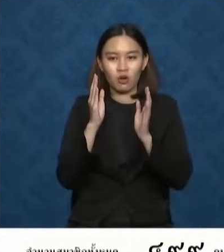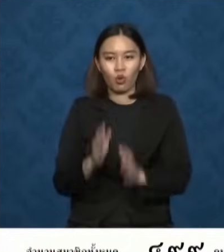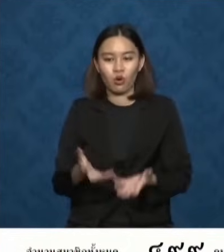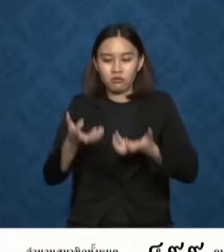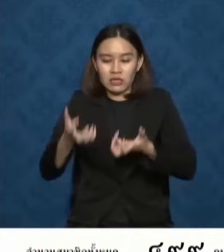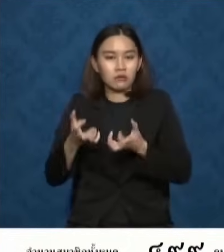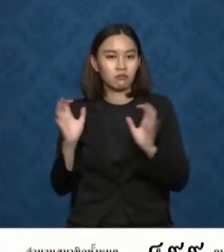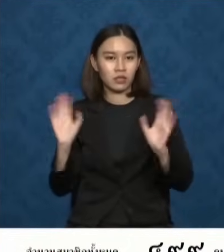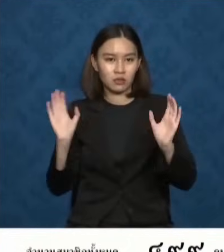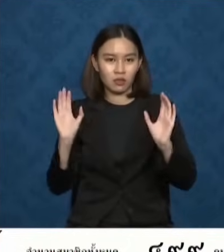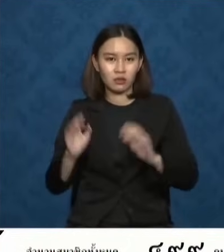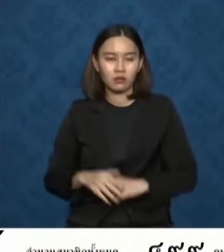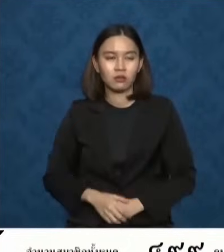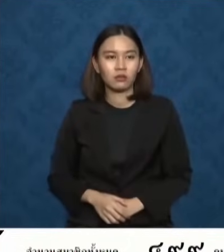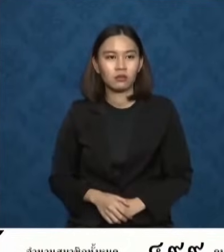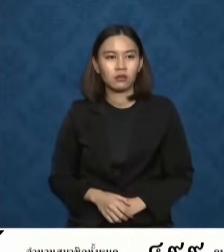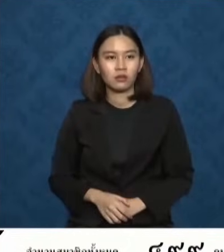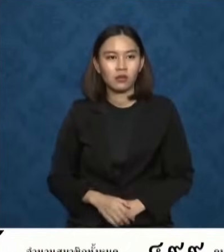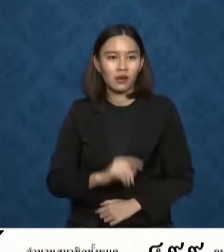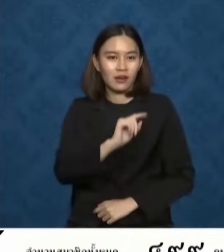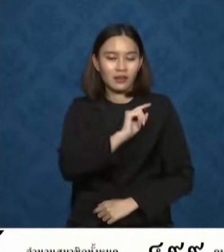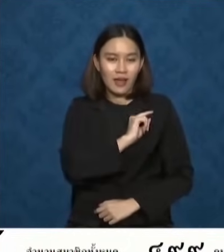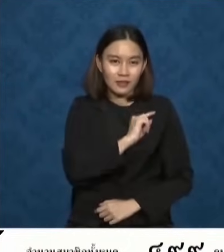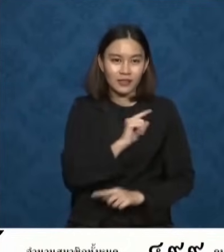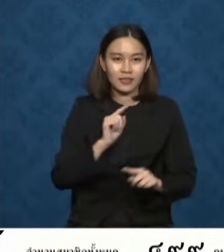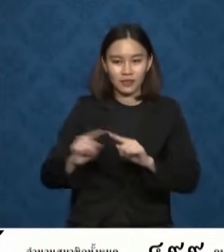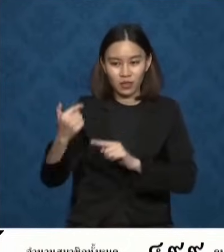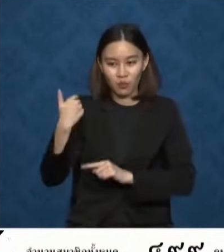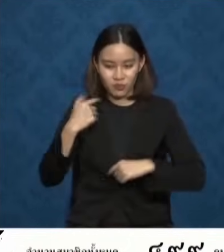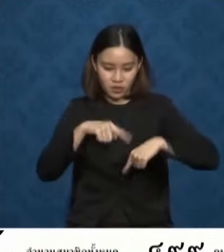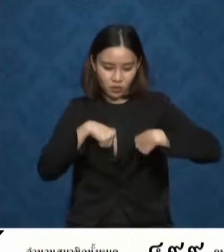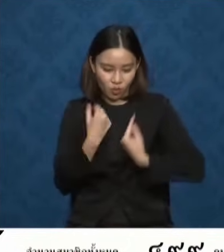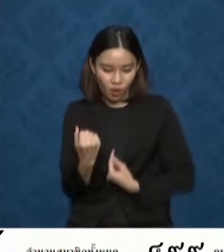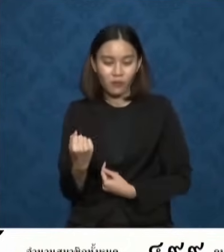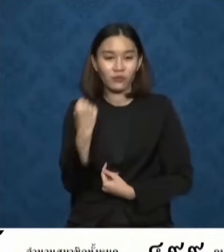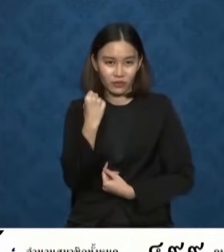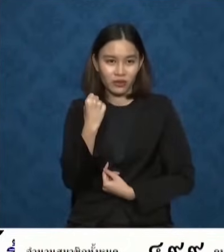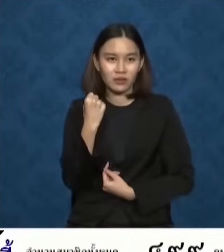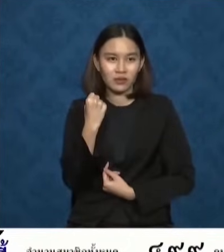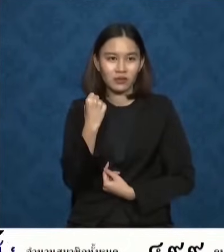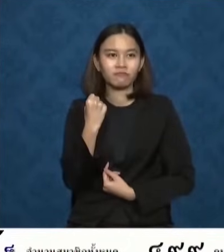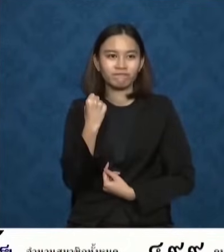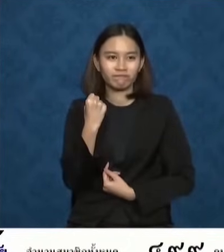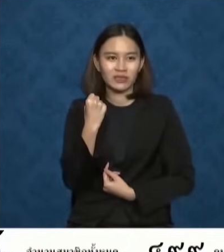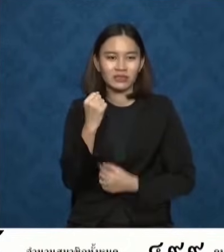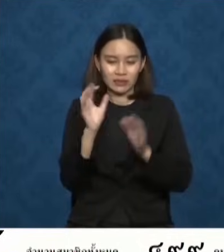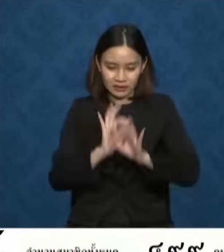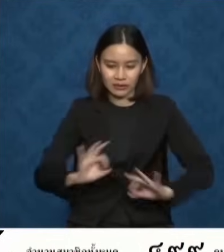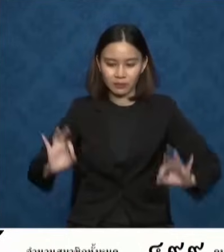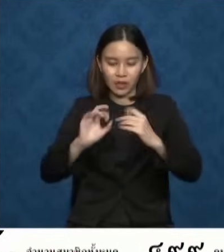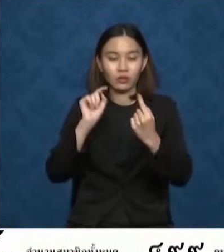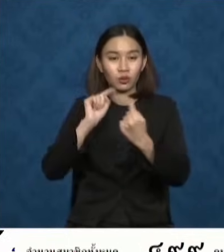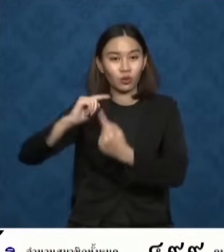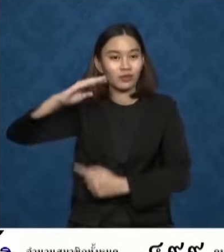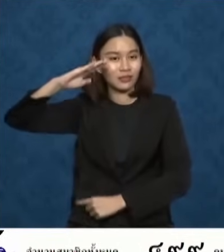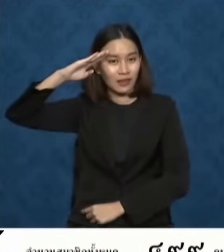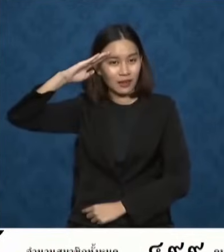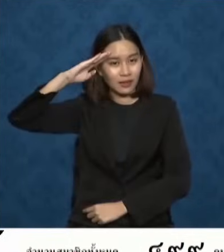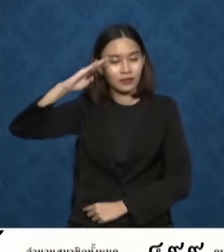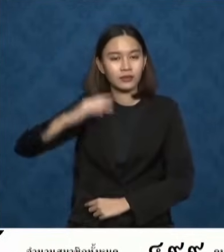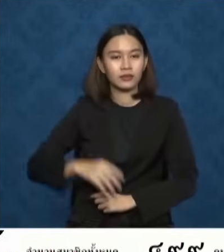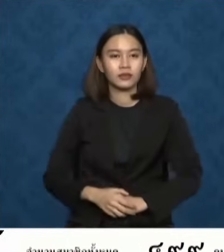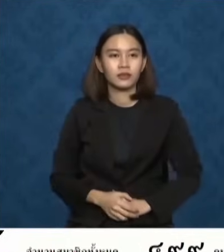บนะภารกิจต้องมีแล้วขวัญกำลังใจนี่เป็นเรื่องเซนซิทีฟมากสำหรับทหารทั่วไปเพราะนั้